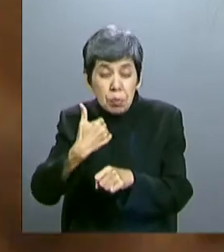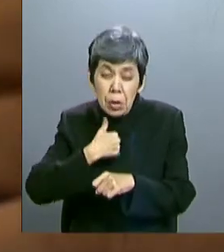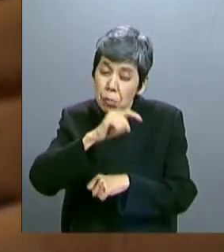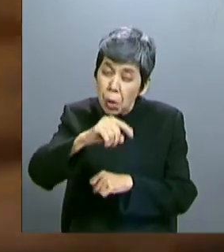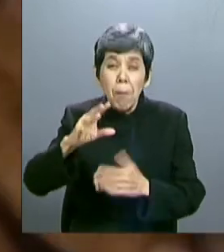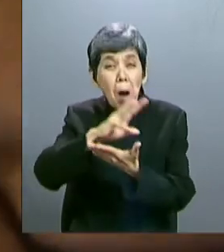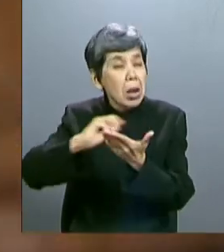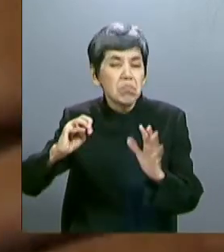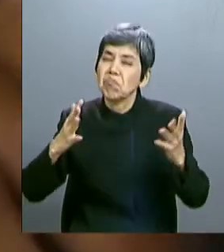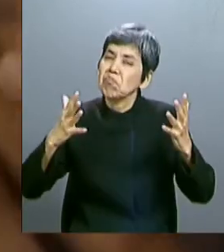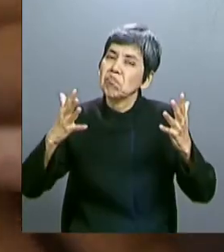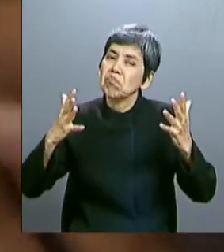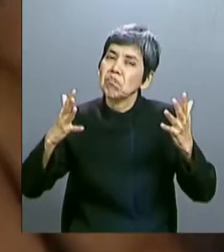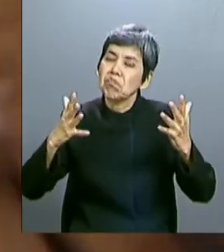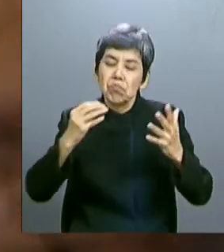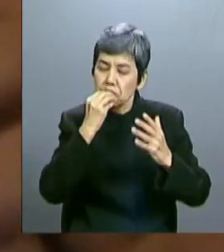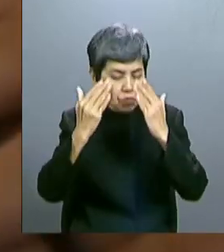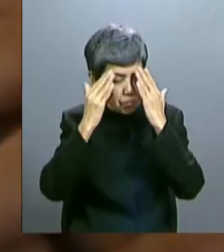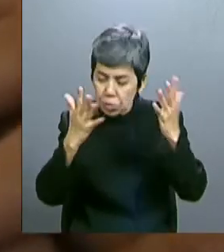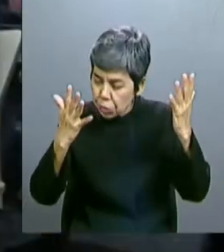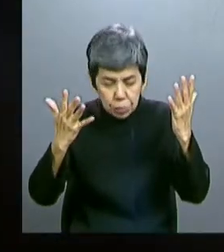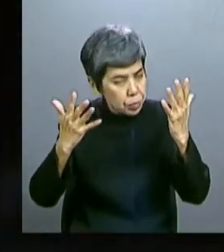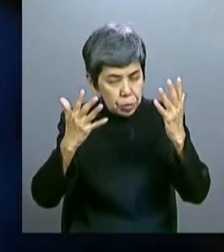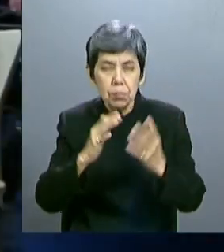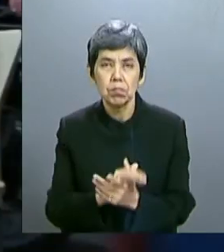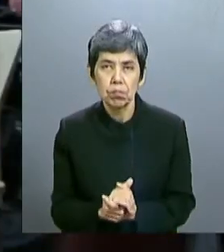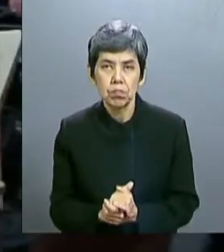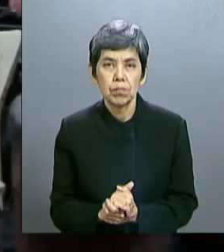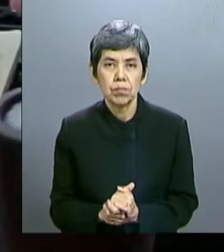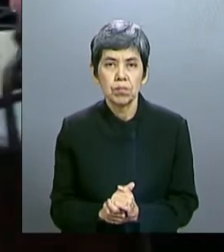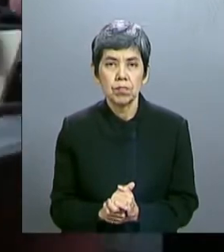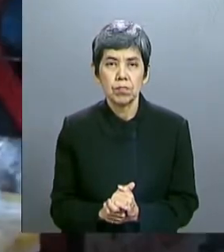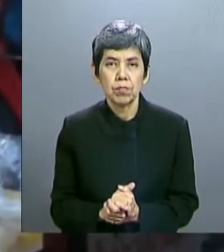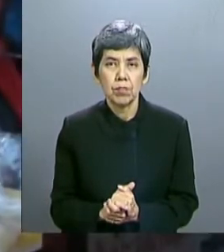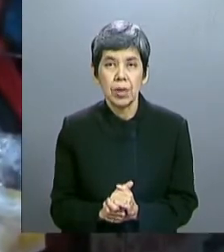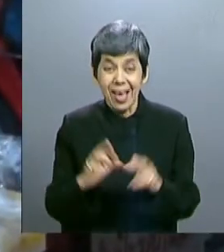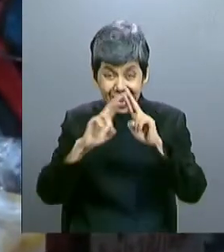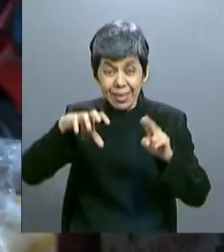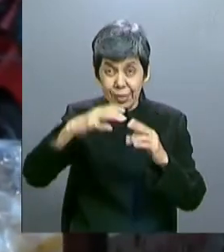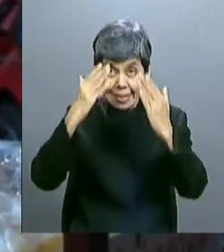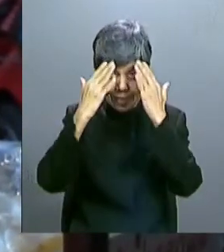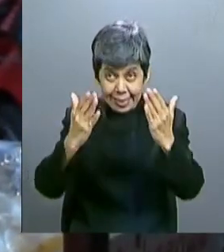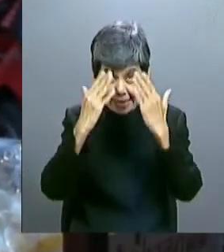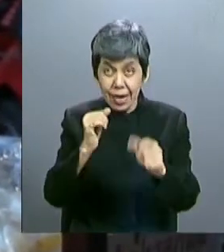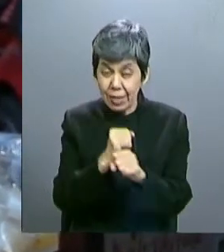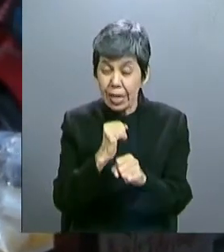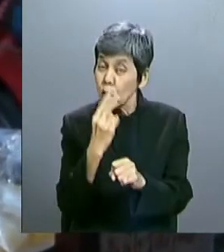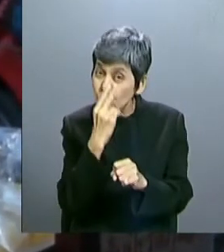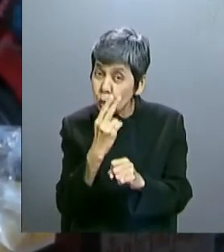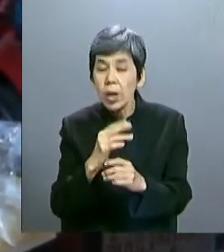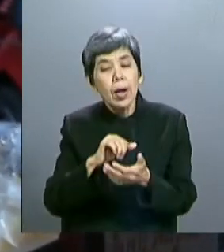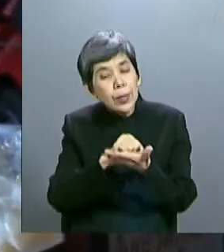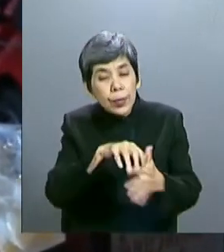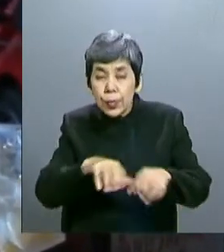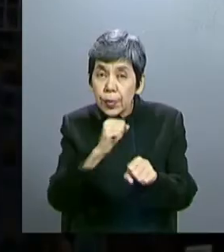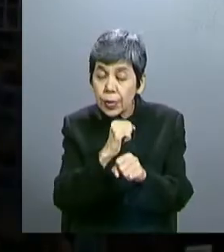ยในประเทศไทยเนี่ยก็ไม่มีอาหารร้านอาหารที่ฮาลาล การมีร้านอาหารฮาลาลไม่ได้เป็นเพียงแค่สิ่งอำนวยความส